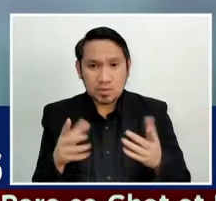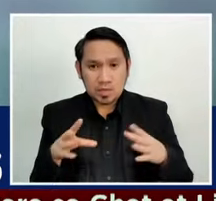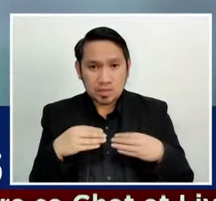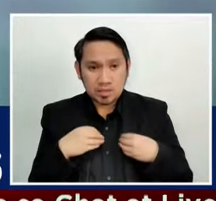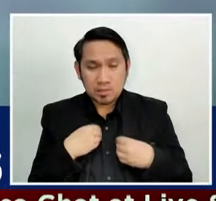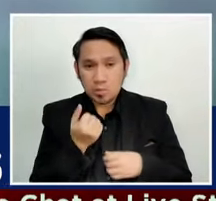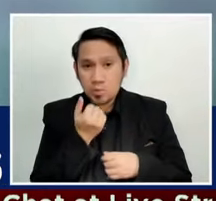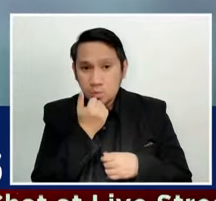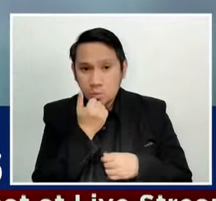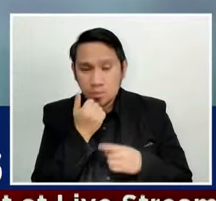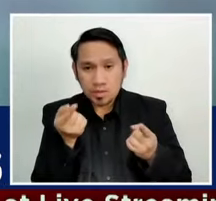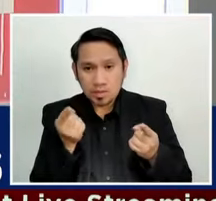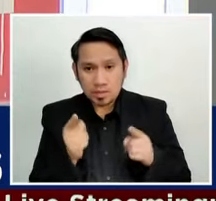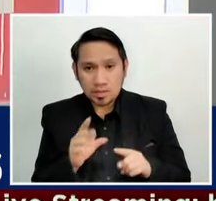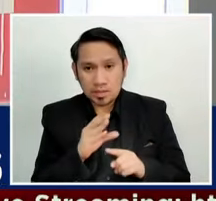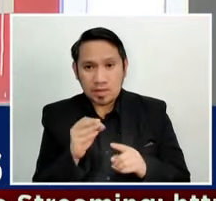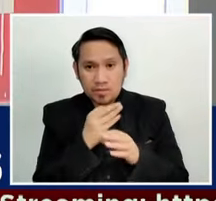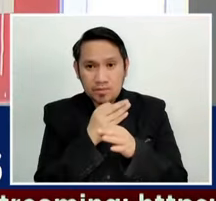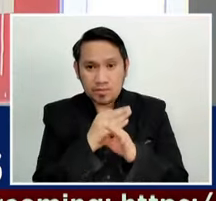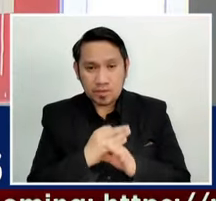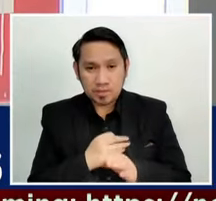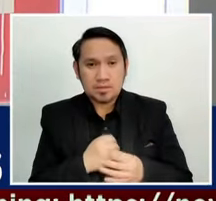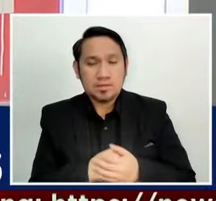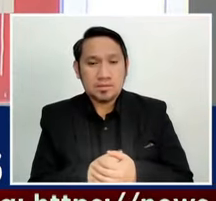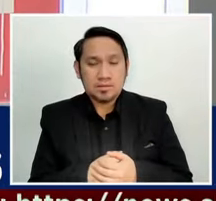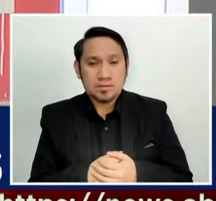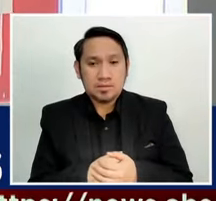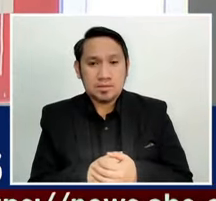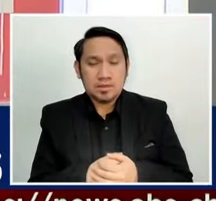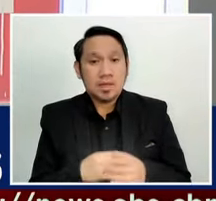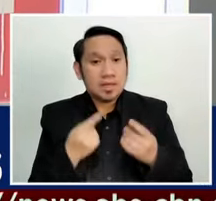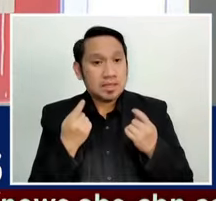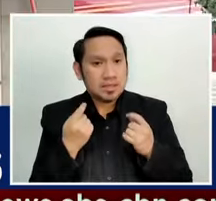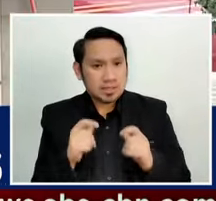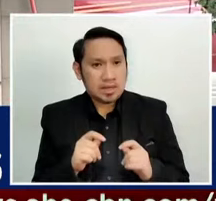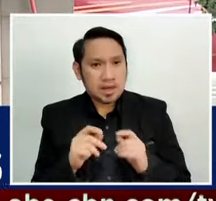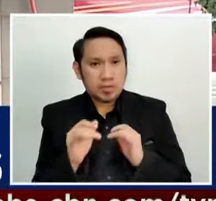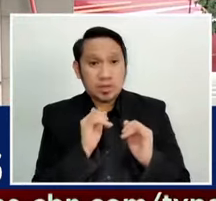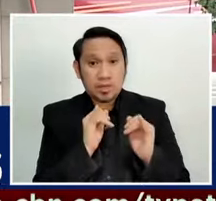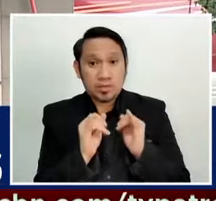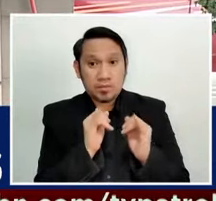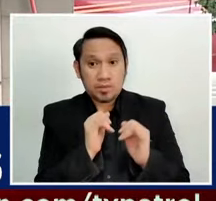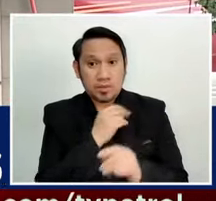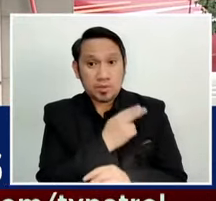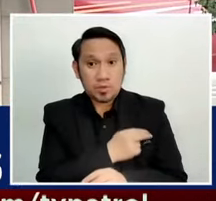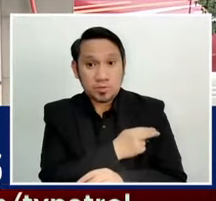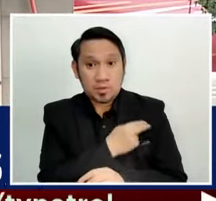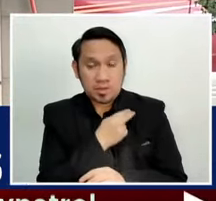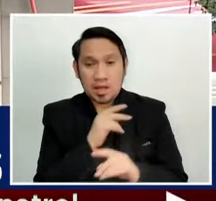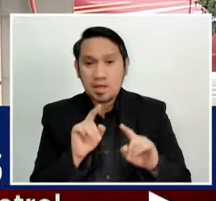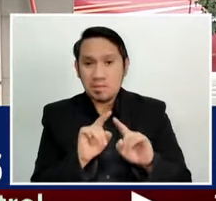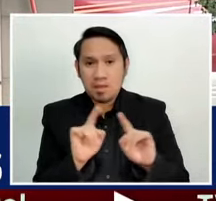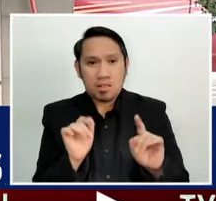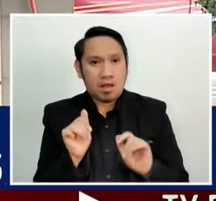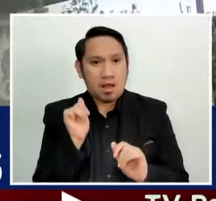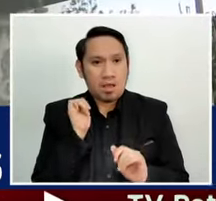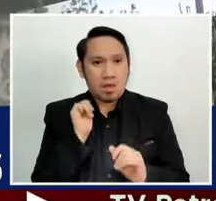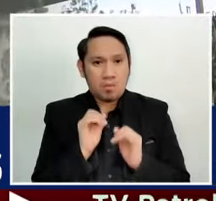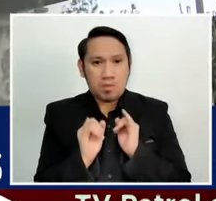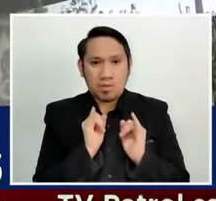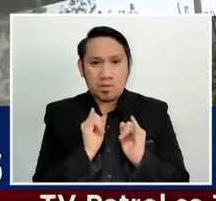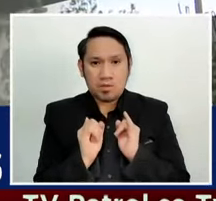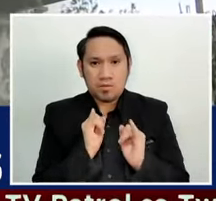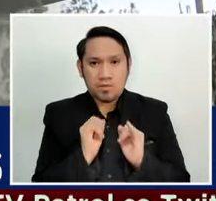at atin pong ayusin. Muling sinubukan ng news team na makuha ang panig ng ospital pero tumanggi silang magbigay ng